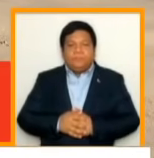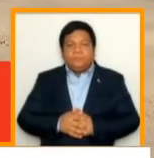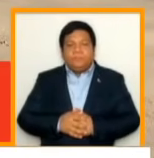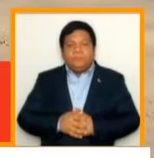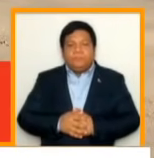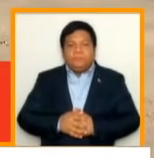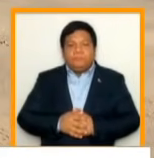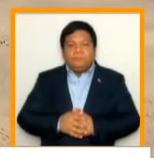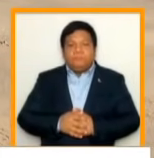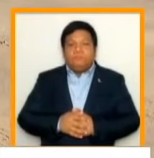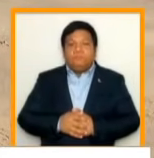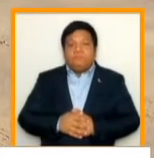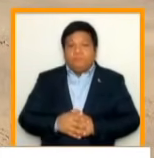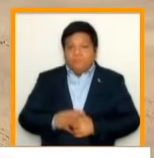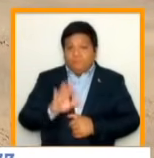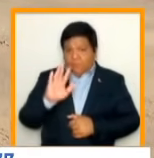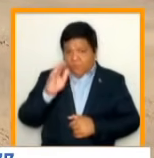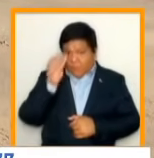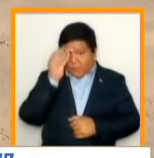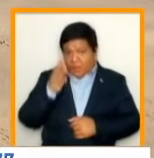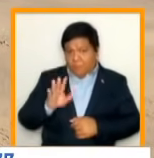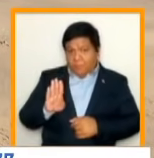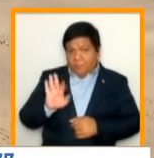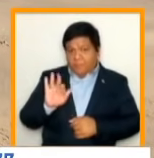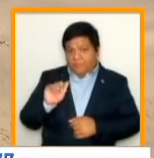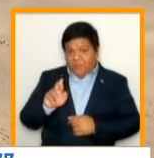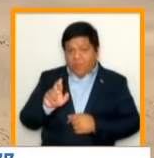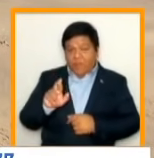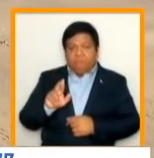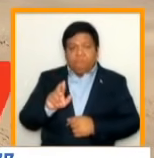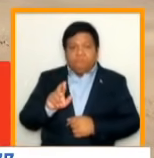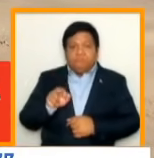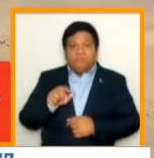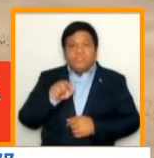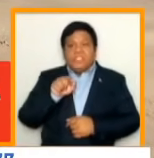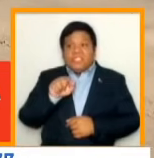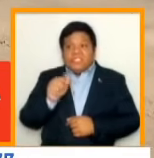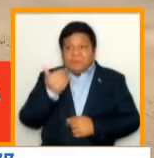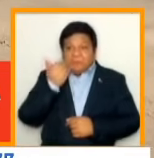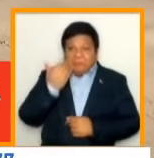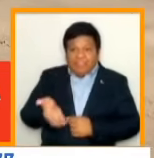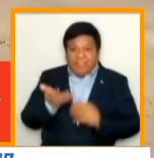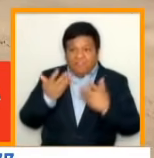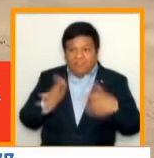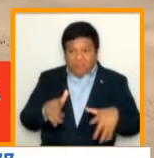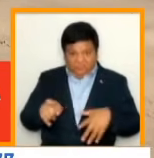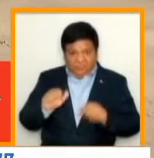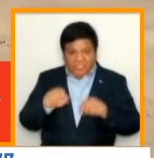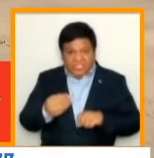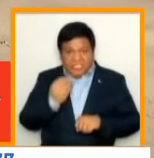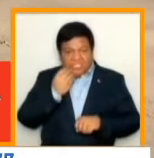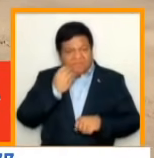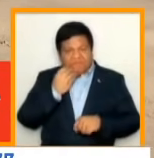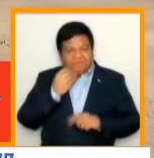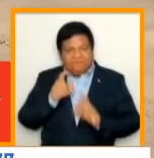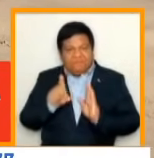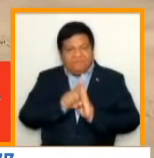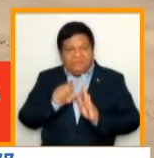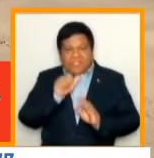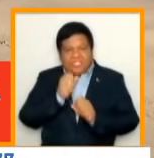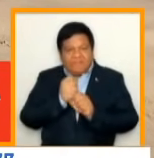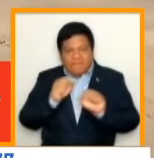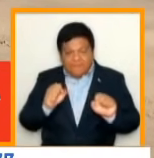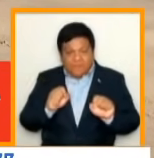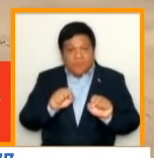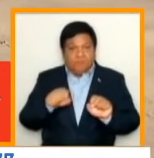Maris, sabi ng BFAR, hindi naligtas kainin yung mga patay na isda galing doon sa fish kill dito nga sa lawa. Pero pwedeng-pwede